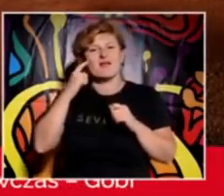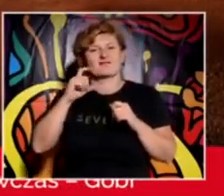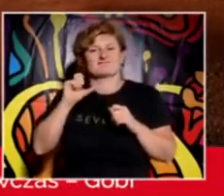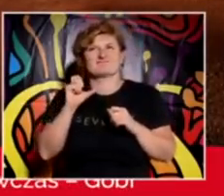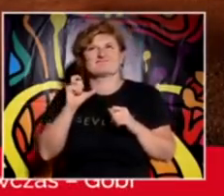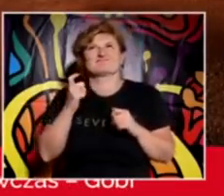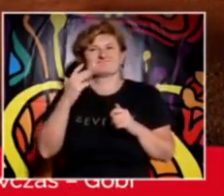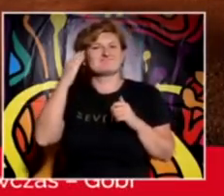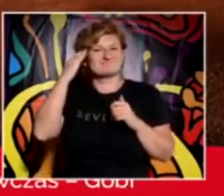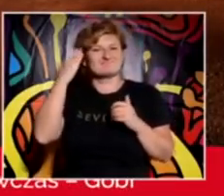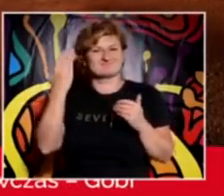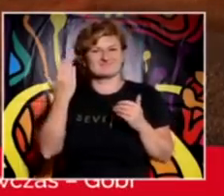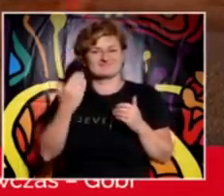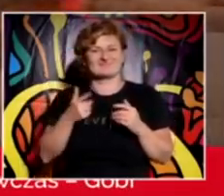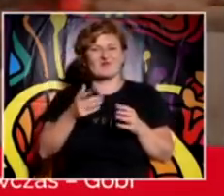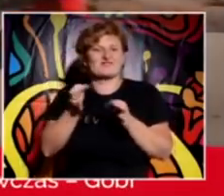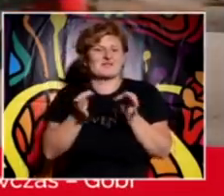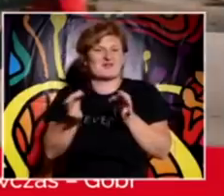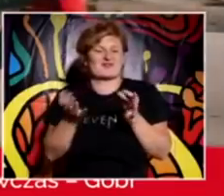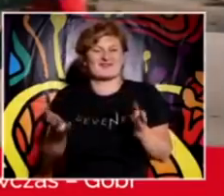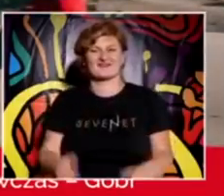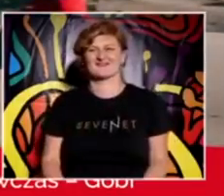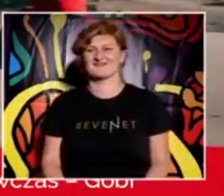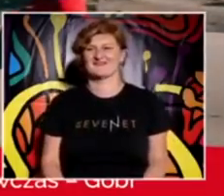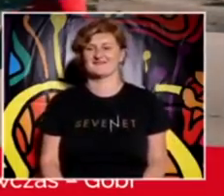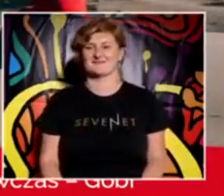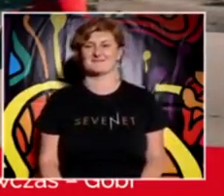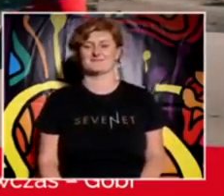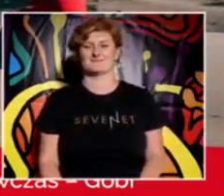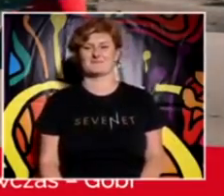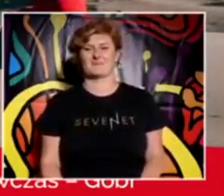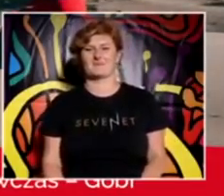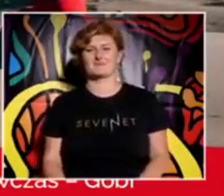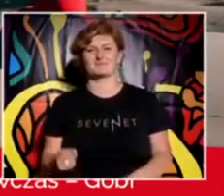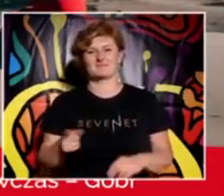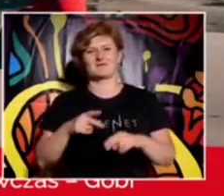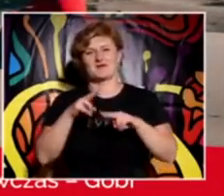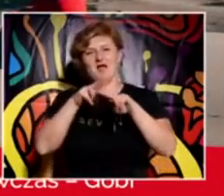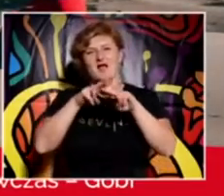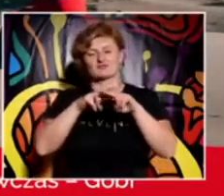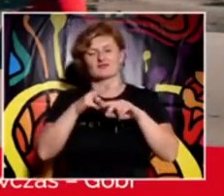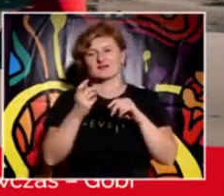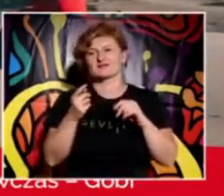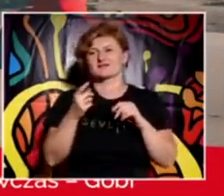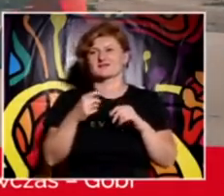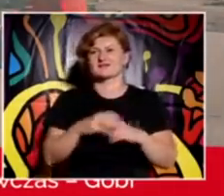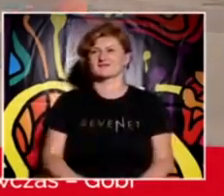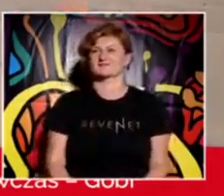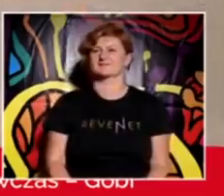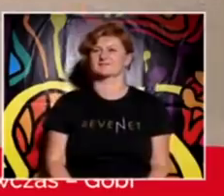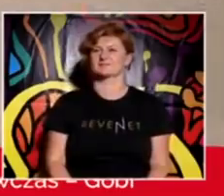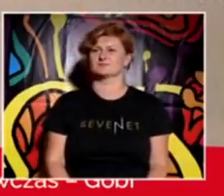zapamiętamy, więc przynajmniej ta historia... Nie, podobno hashtag kamienie, których nie znoszę, miał nawet niezłą siłę. No niestety musiałem je znosić